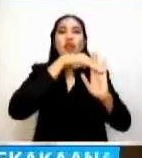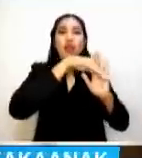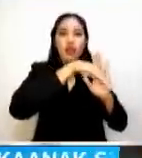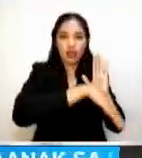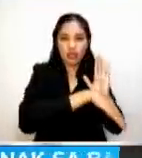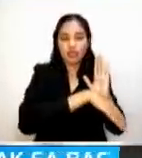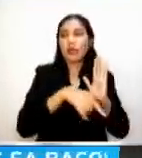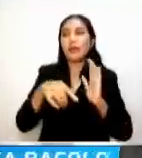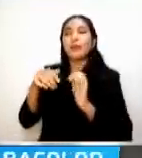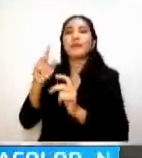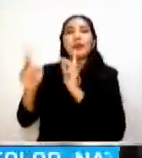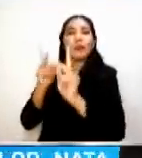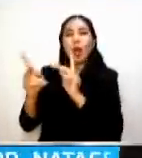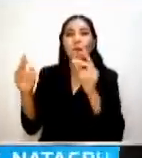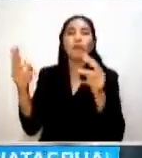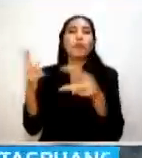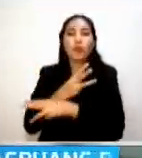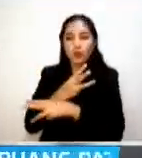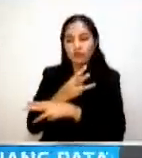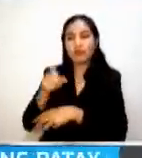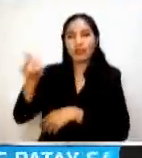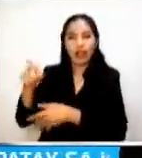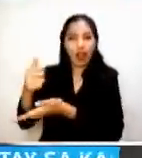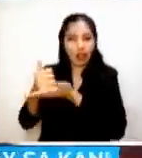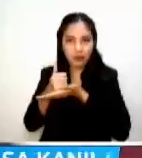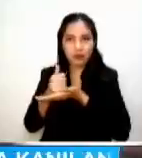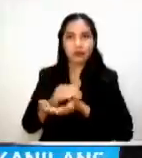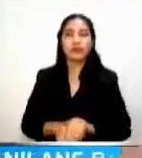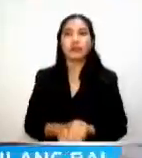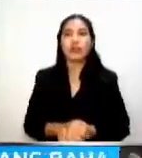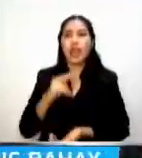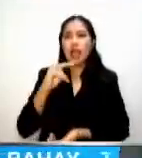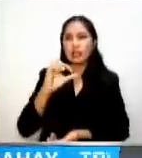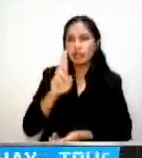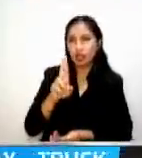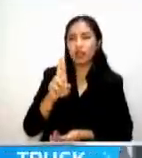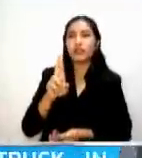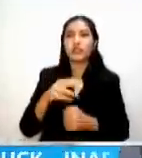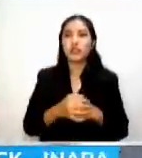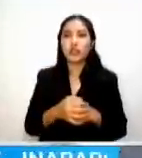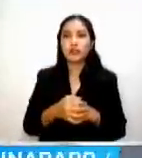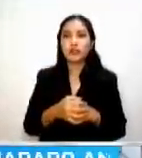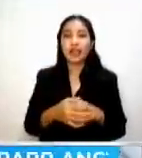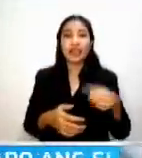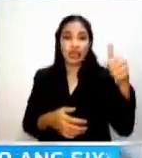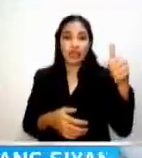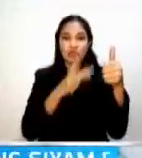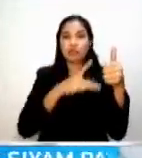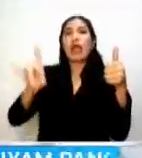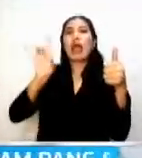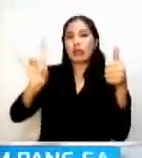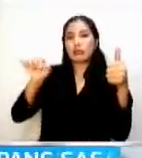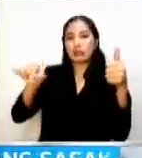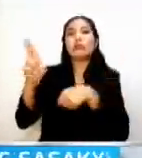help. Sa Metro Manila, 8 sa bawat 10 ICU bed na ang okupado. Hindi lang po kulang ang ospital,